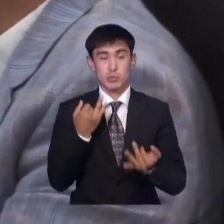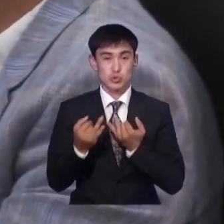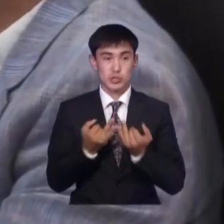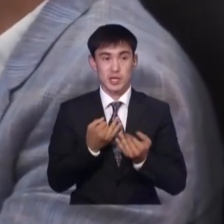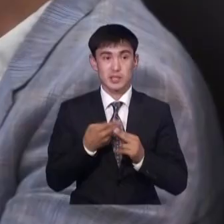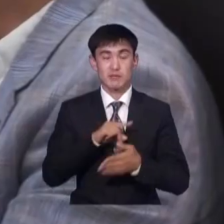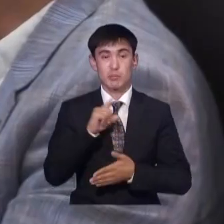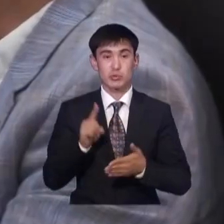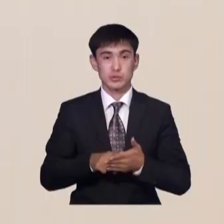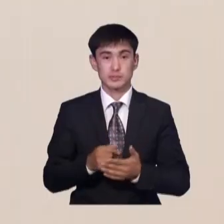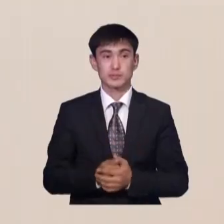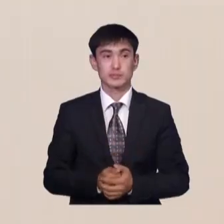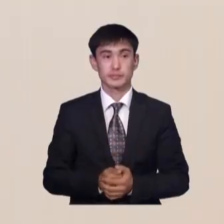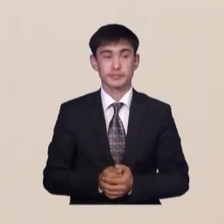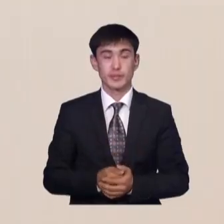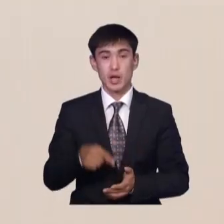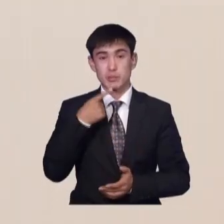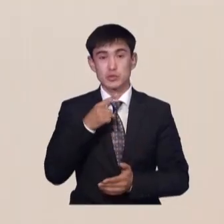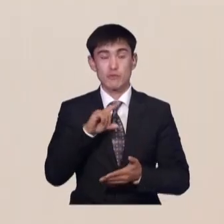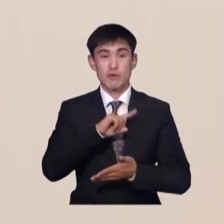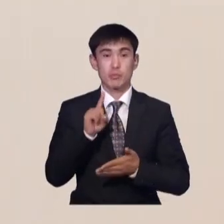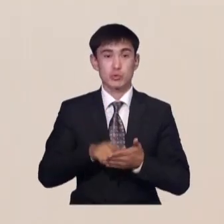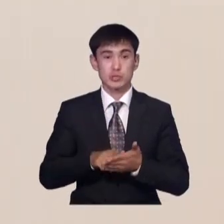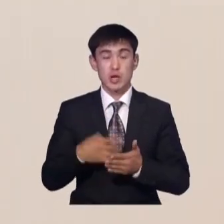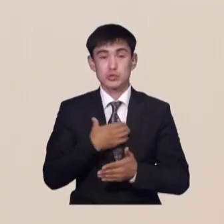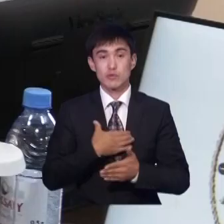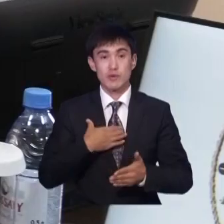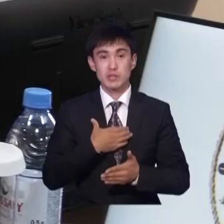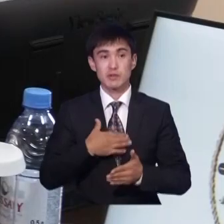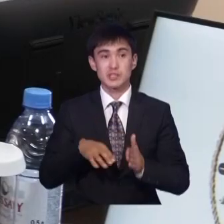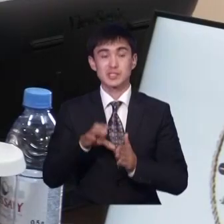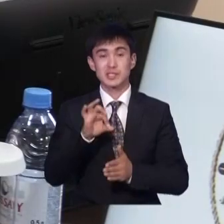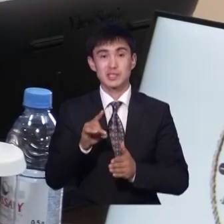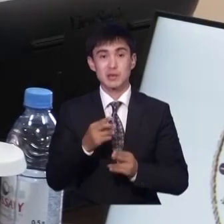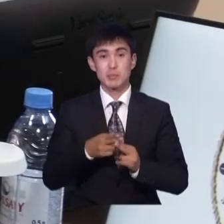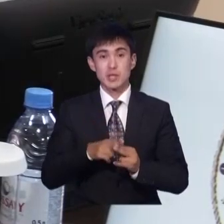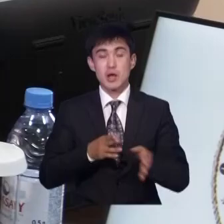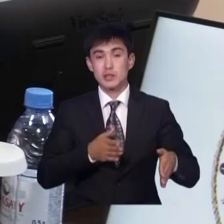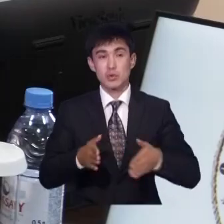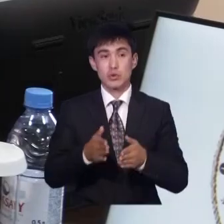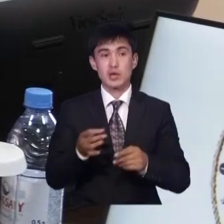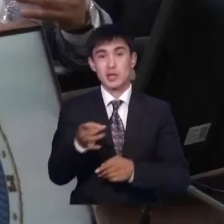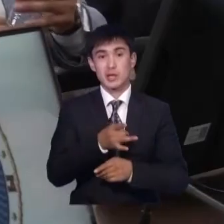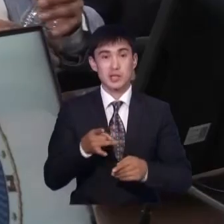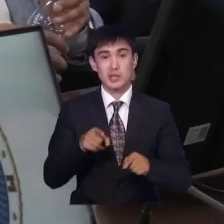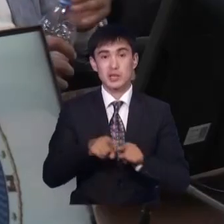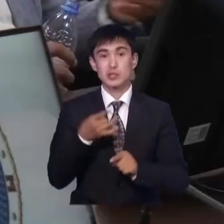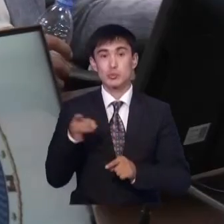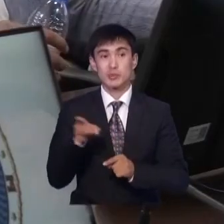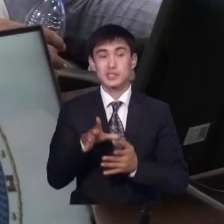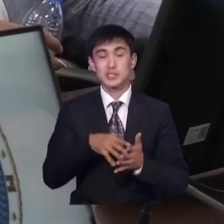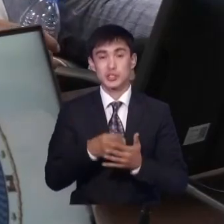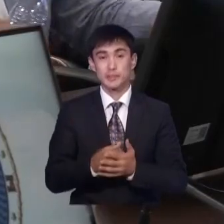обсуждали данный вопрос. Отметим, что вопрос, который особенно волновал сенаторов, в этот раз касался автодорог, как регионального, так и